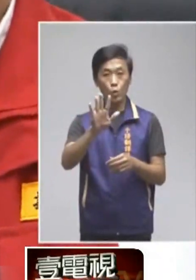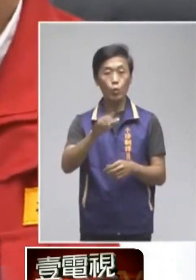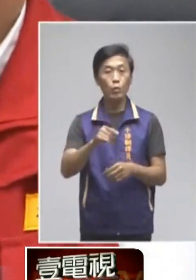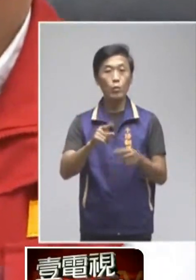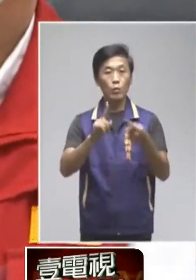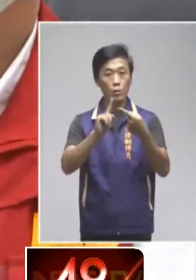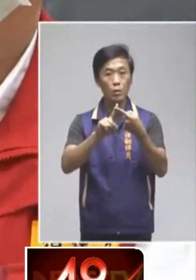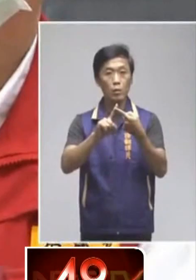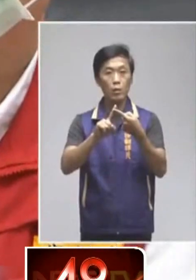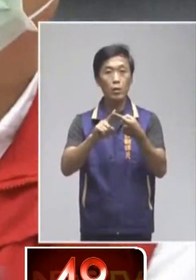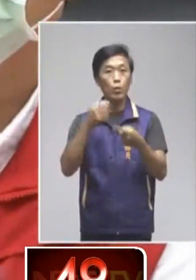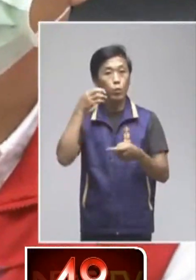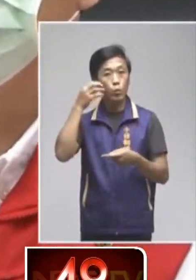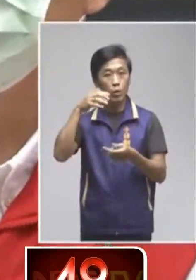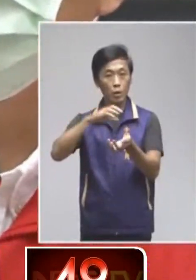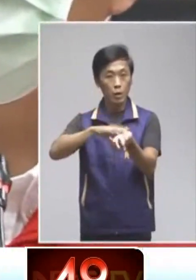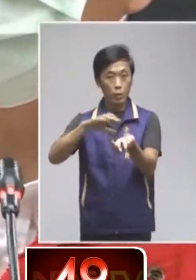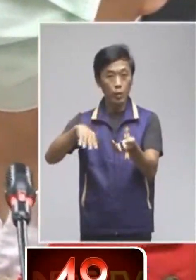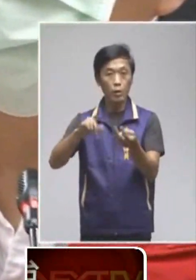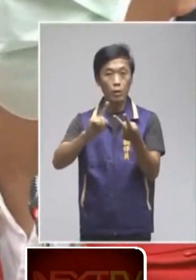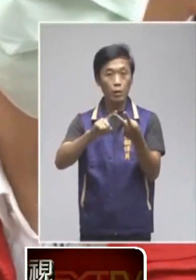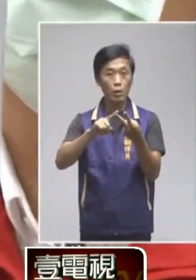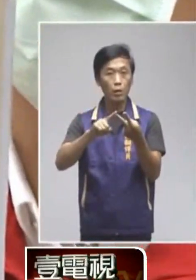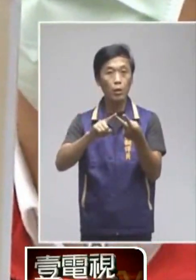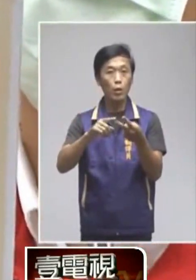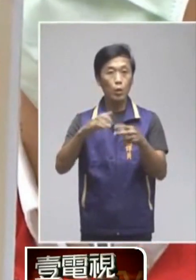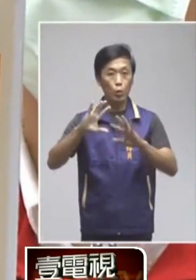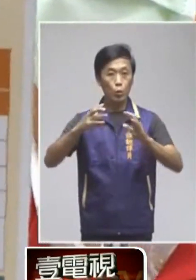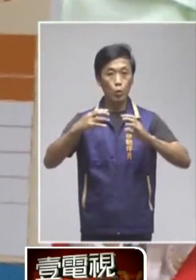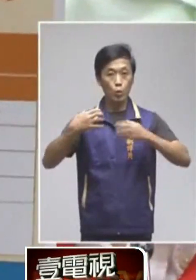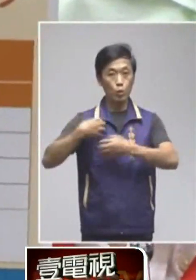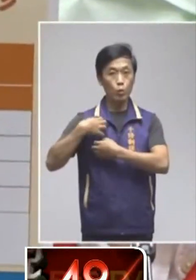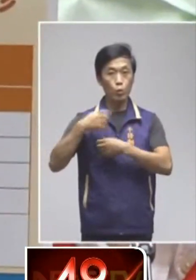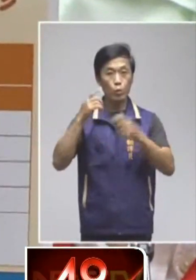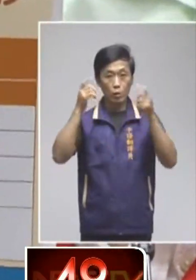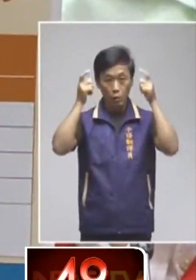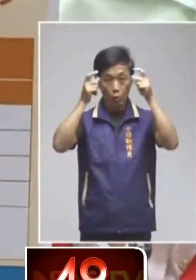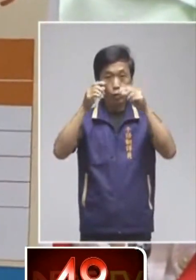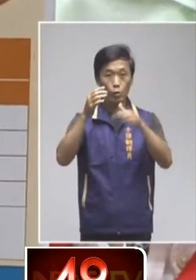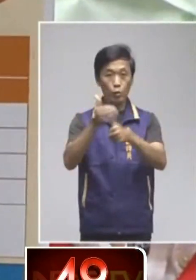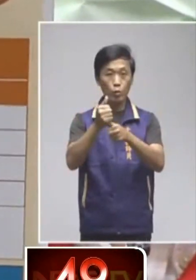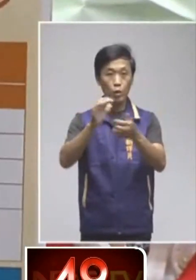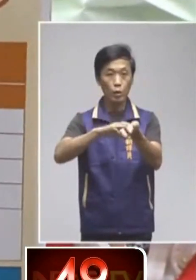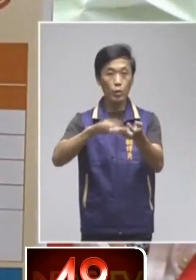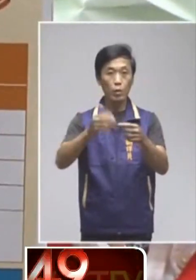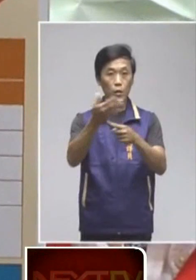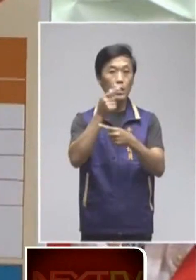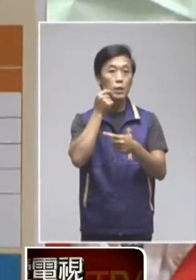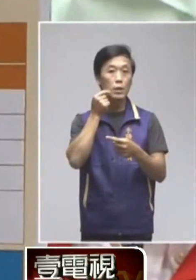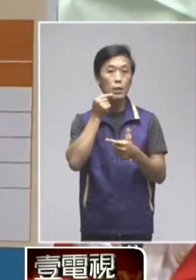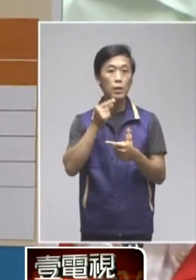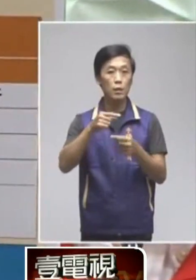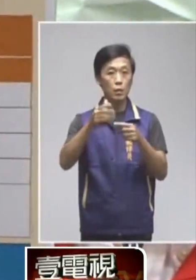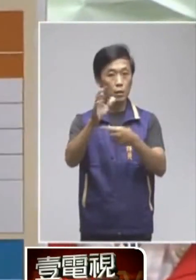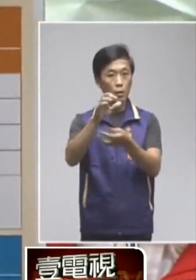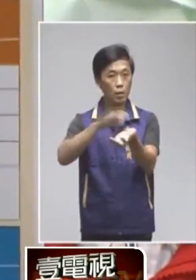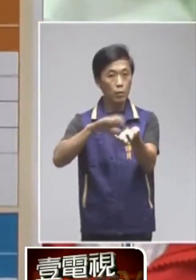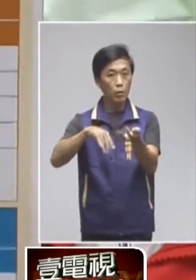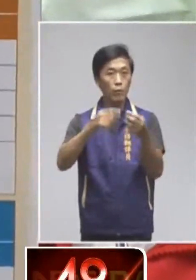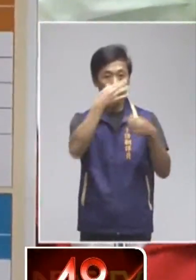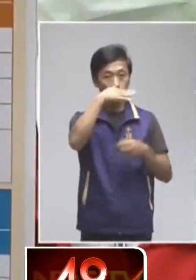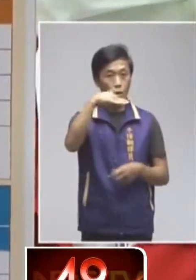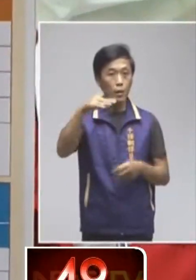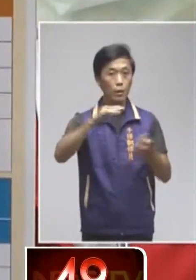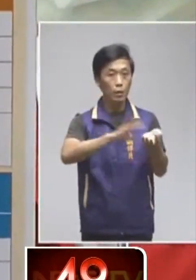名额。 荣总，好，跟国勋高雄总医院，好，旗津医院、凤山医院，好，另外，